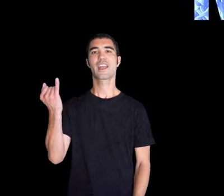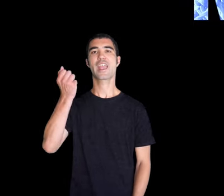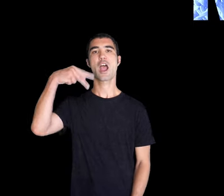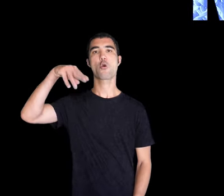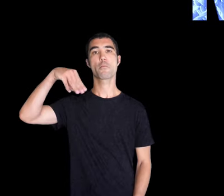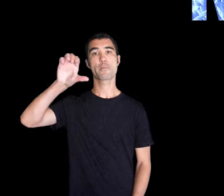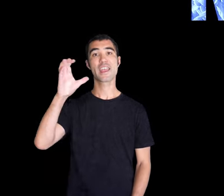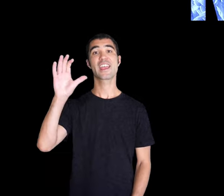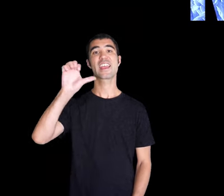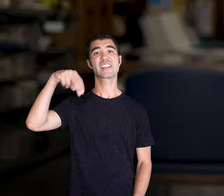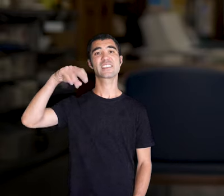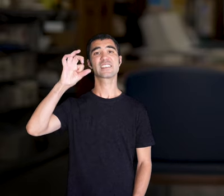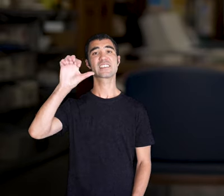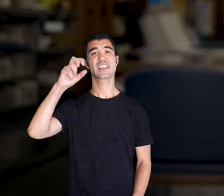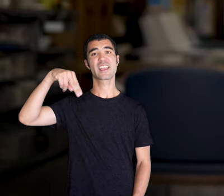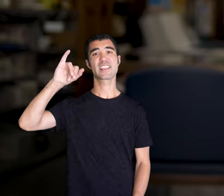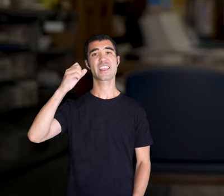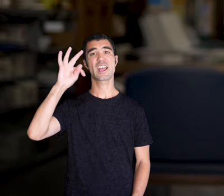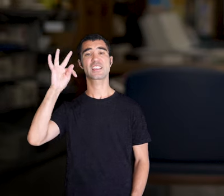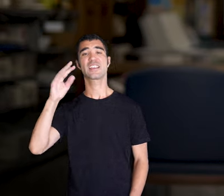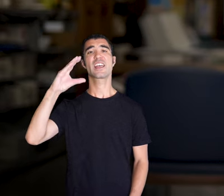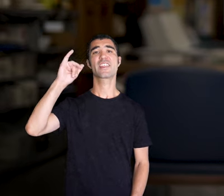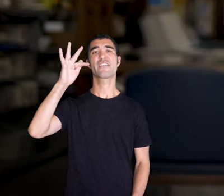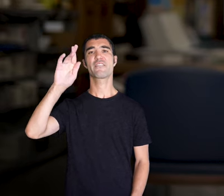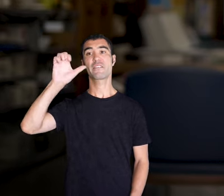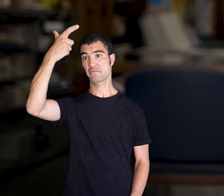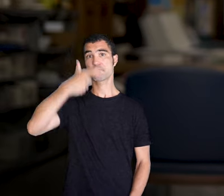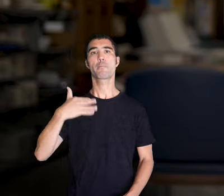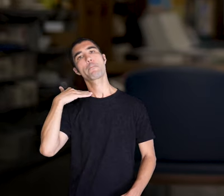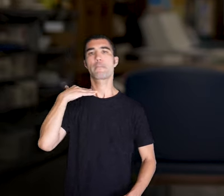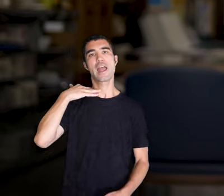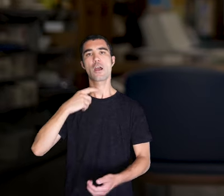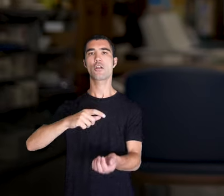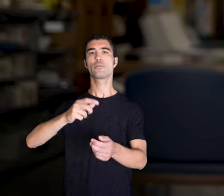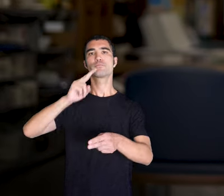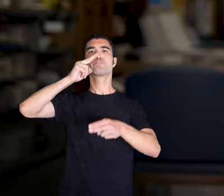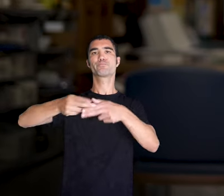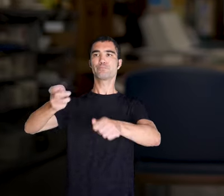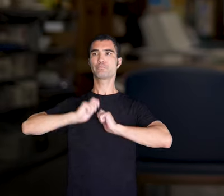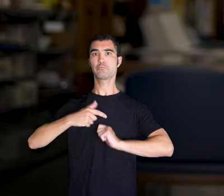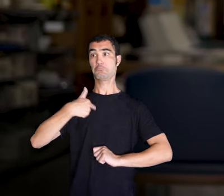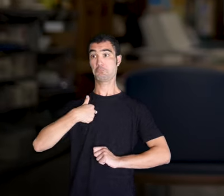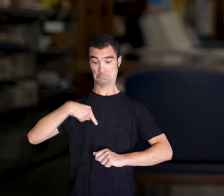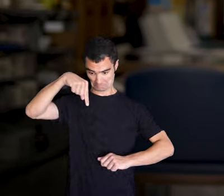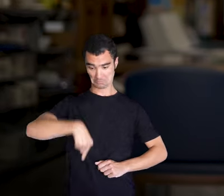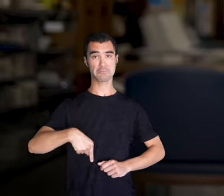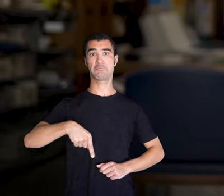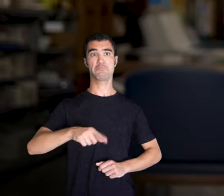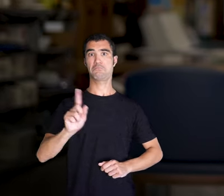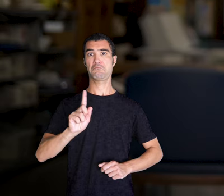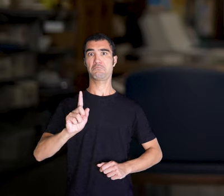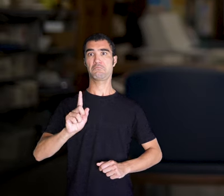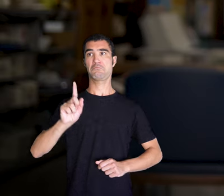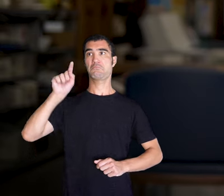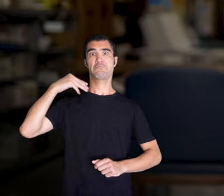Som en Jaume ensenyat xifra. Me diuen ells maunes, no és que jo tingui res de molt, perquè vaig néixer a una barriada que hi ha entre Esport i Soll,